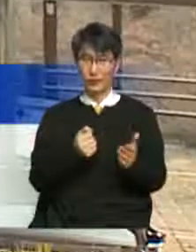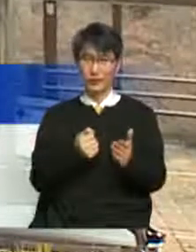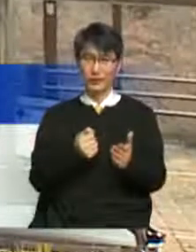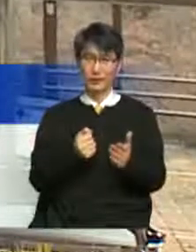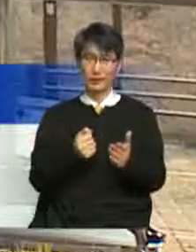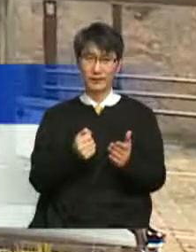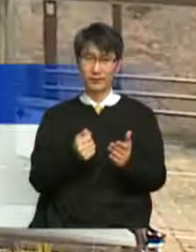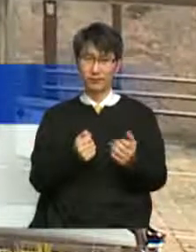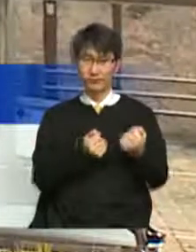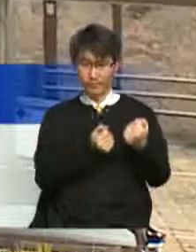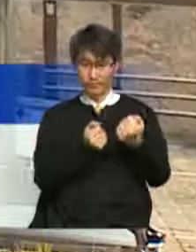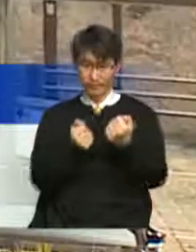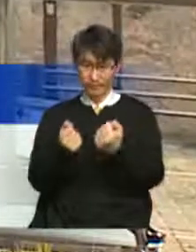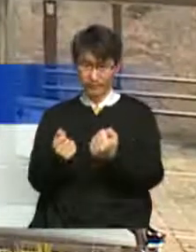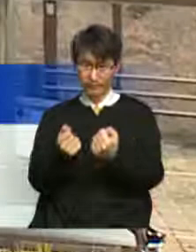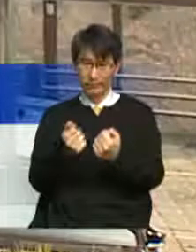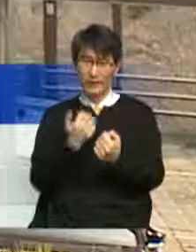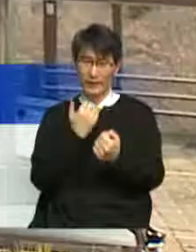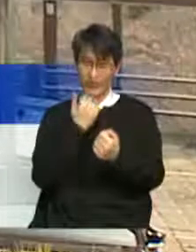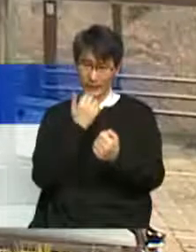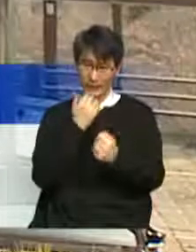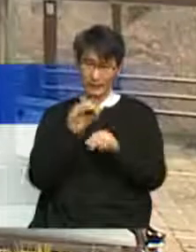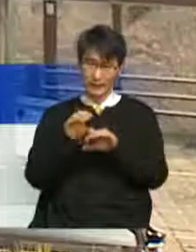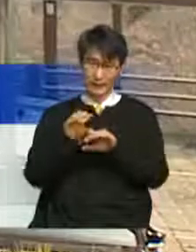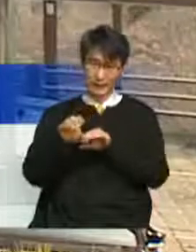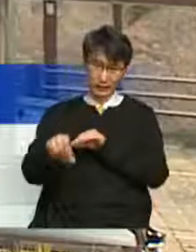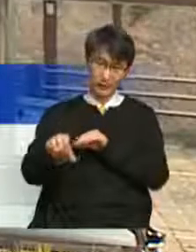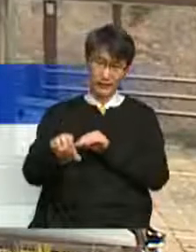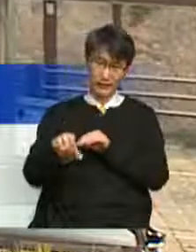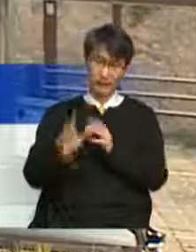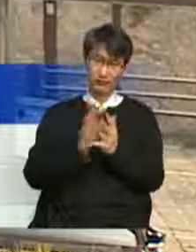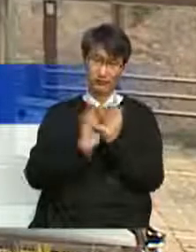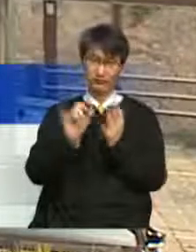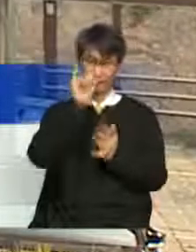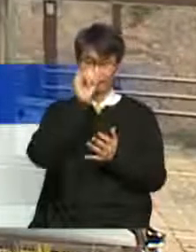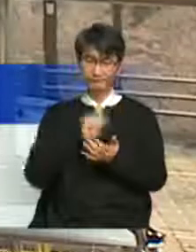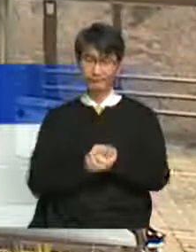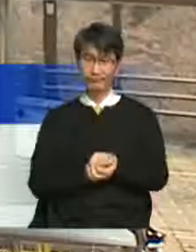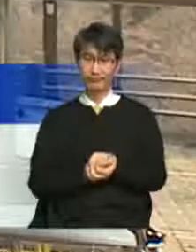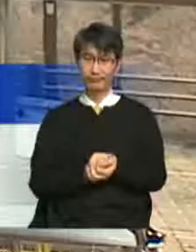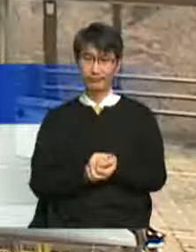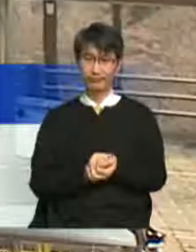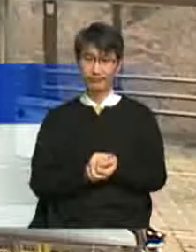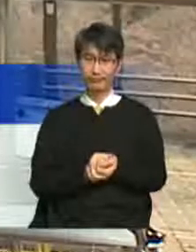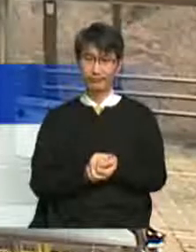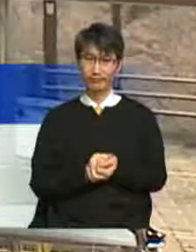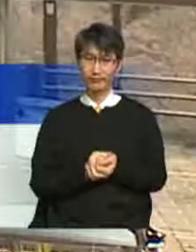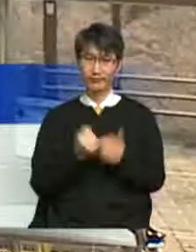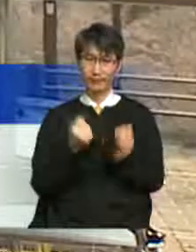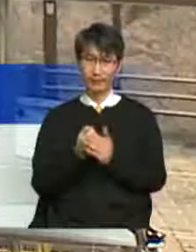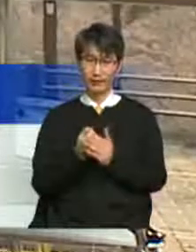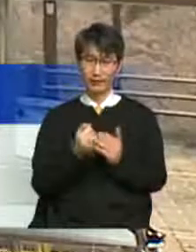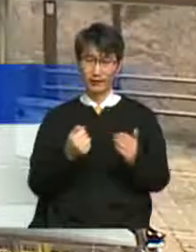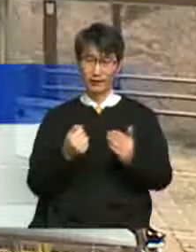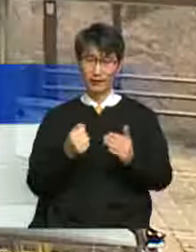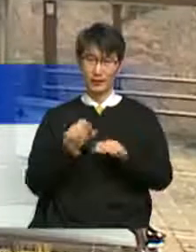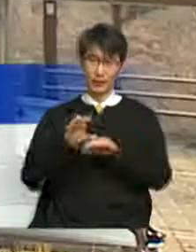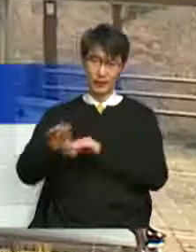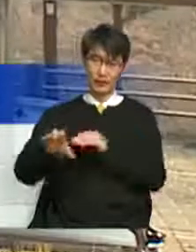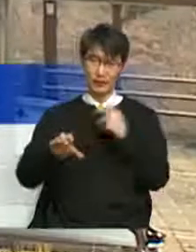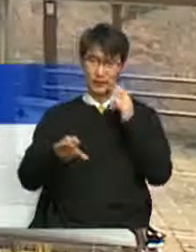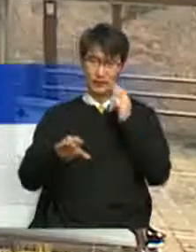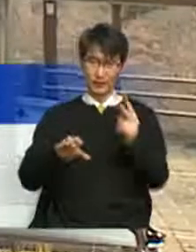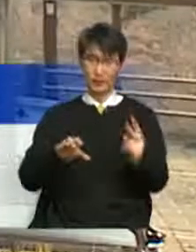협소해서 여기 진입하려는 진입 차량의 대기 차량이 상당히 길게 줄이 늘었었습니다. 그래서 그로 인해서 교통 체증도